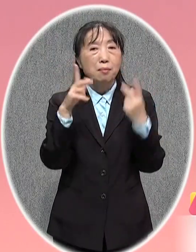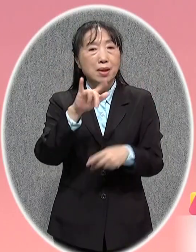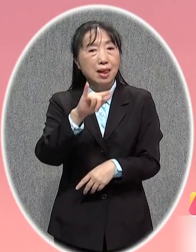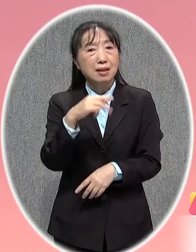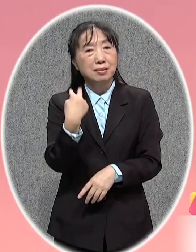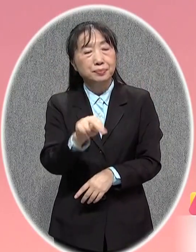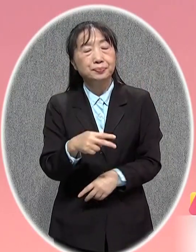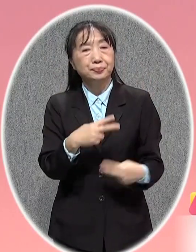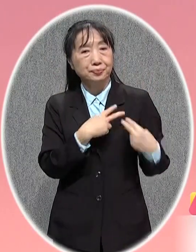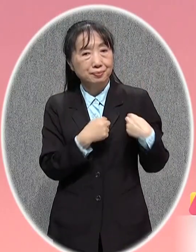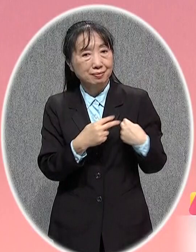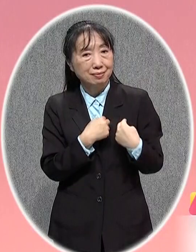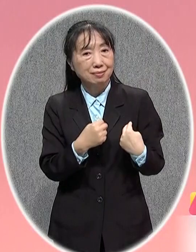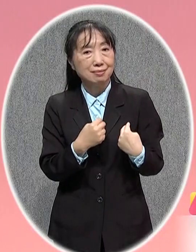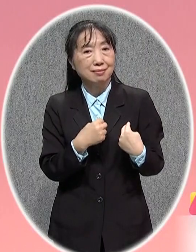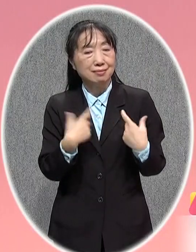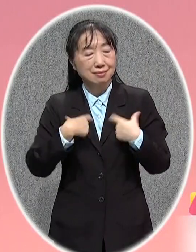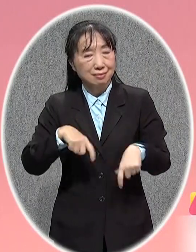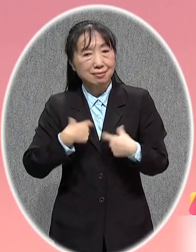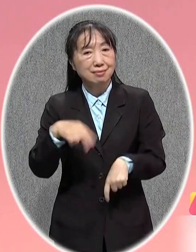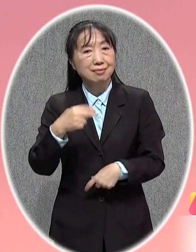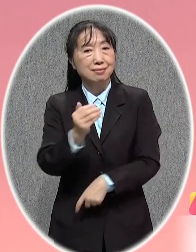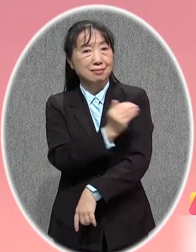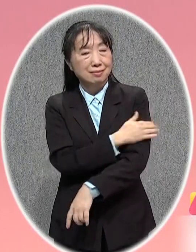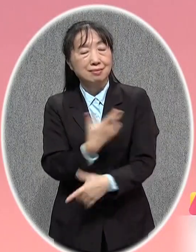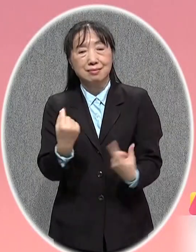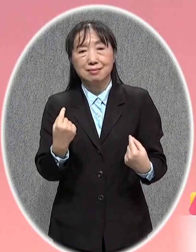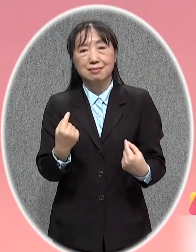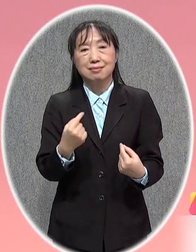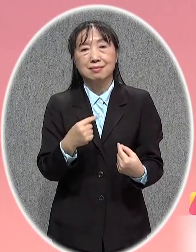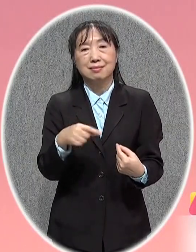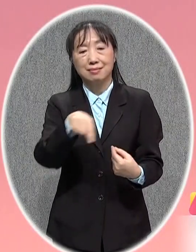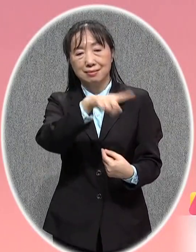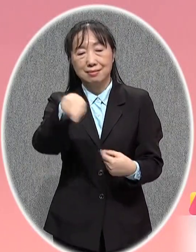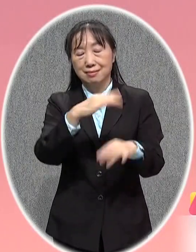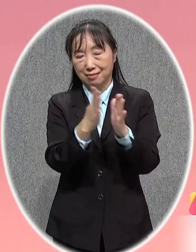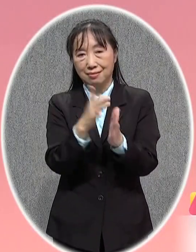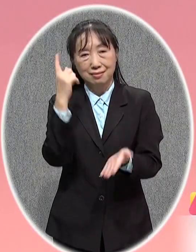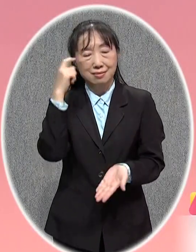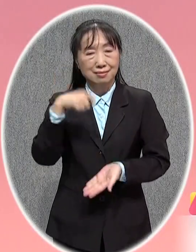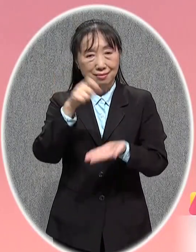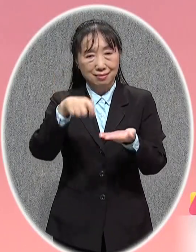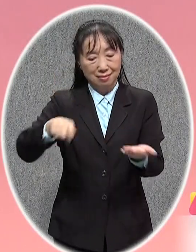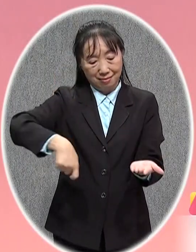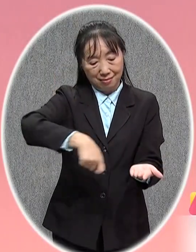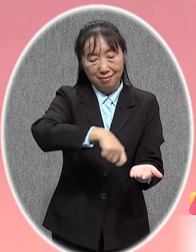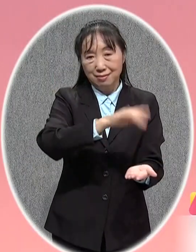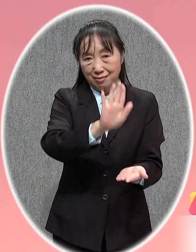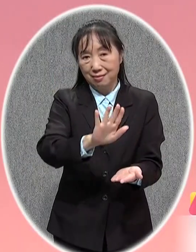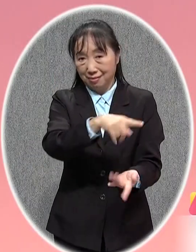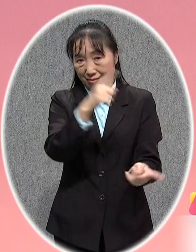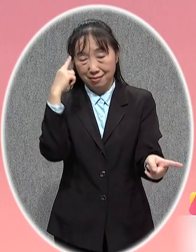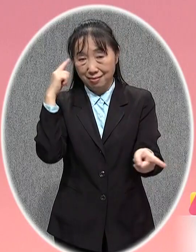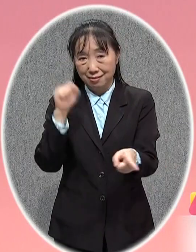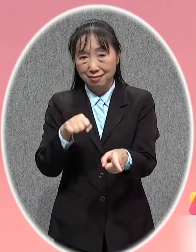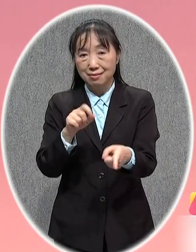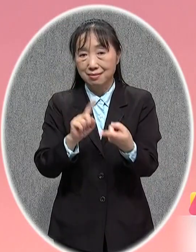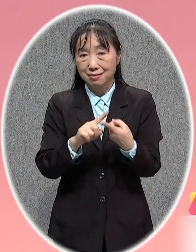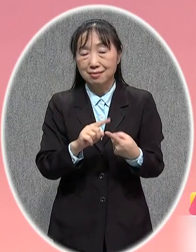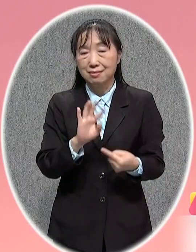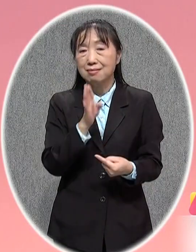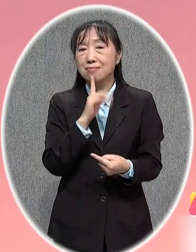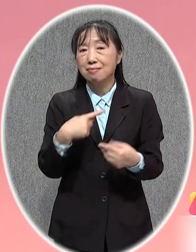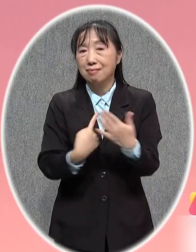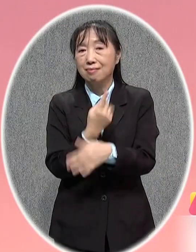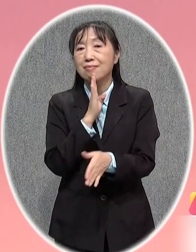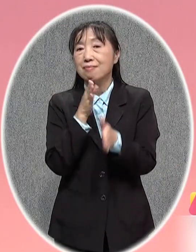那个蔡雅云律师也好，陈先生律师也好，以及在他们的那个提案理由书里面也都写的，也是他们认同的。但是呢，我们